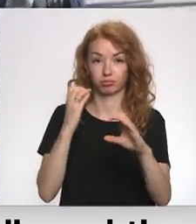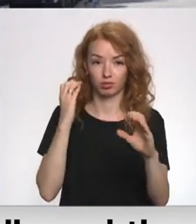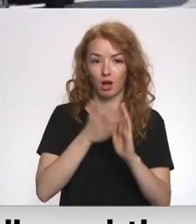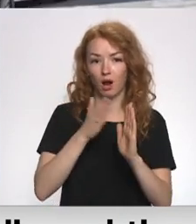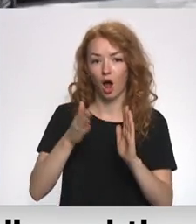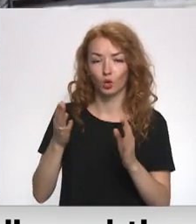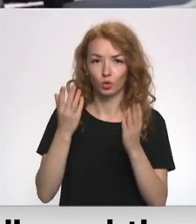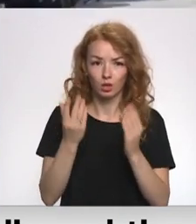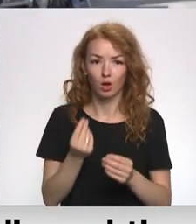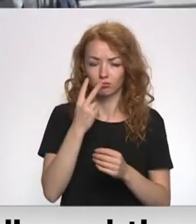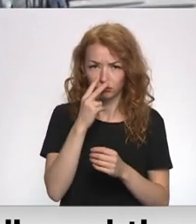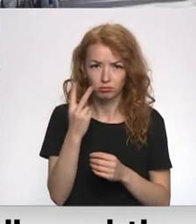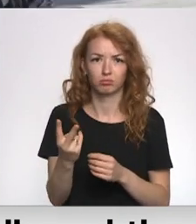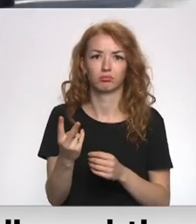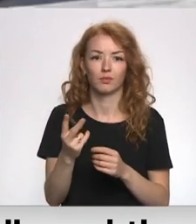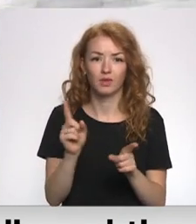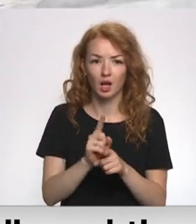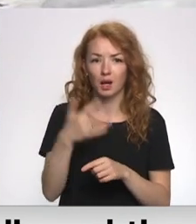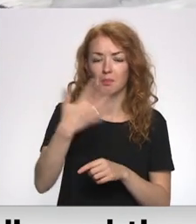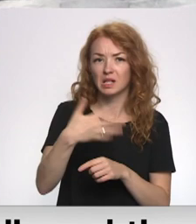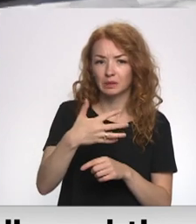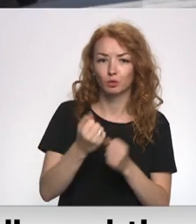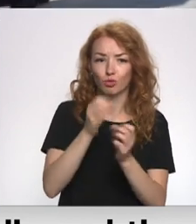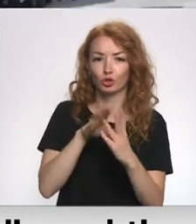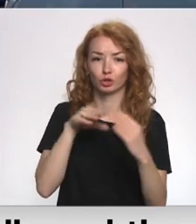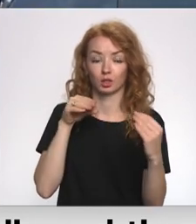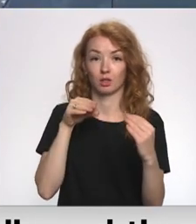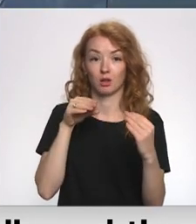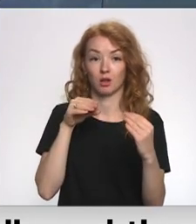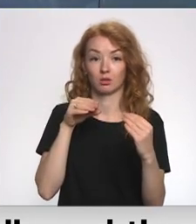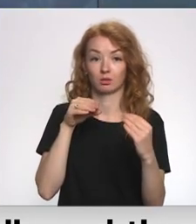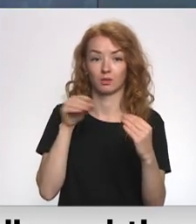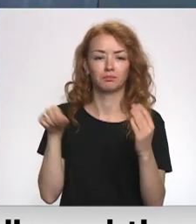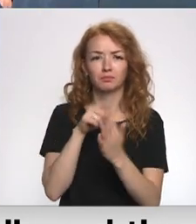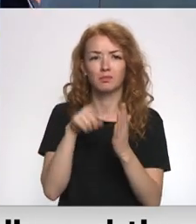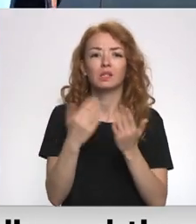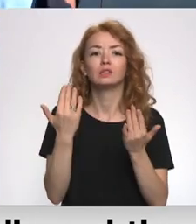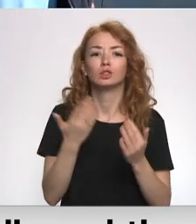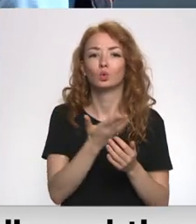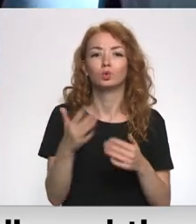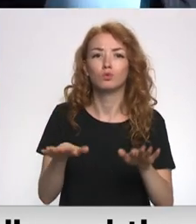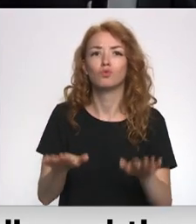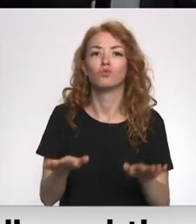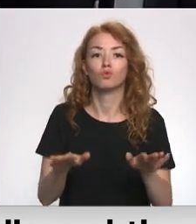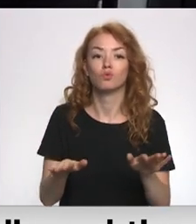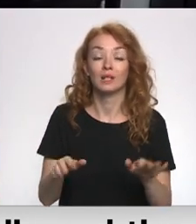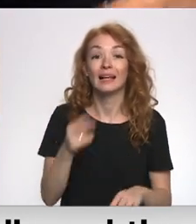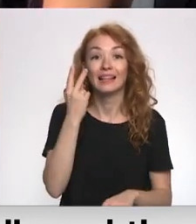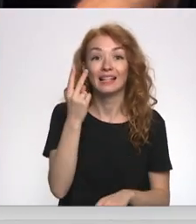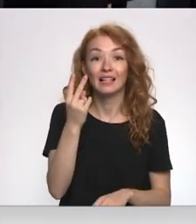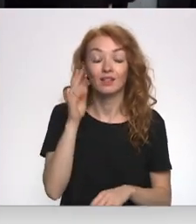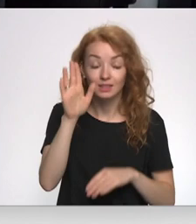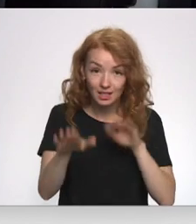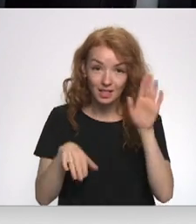ikdienu rindā novērojamas arī vairāk nekā 50 vieglās automašīnas. Cik jūs stāvat? 2 sutki.